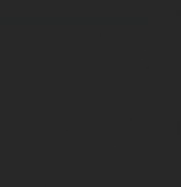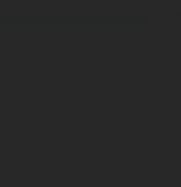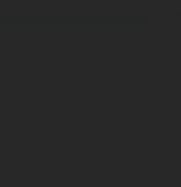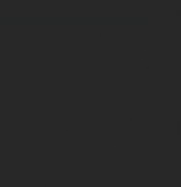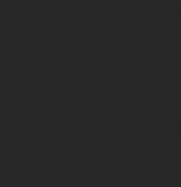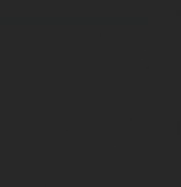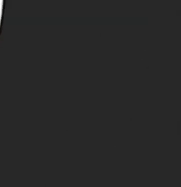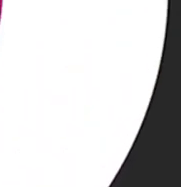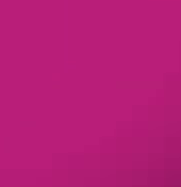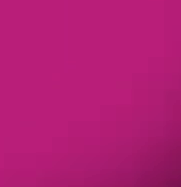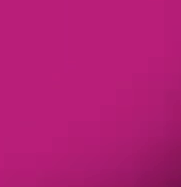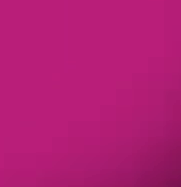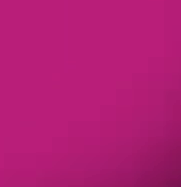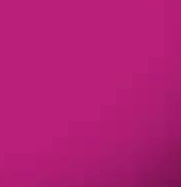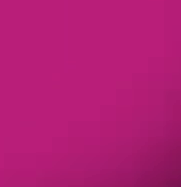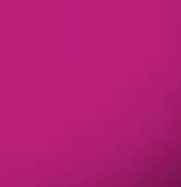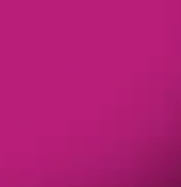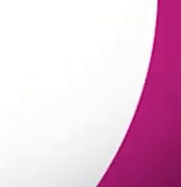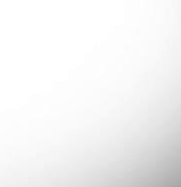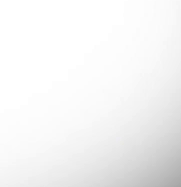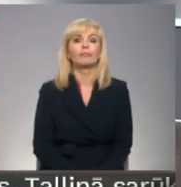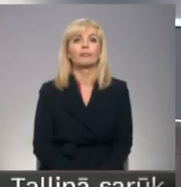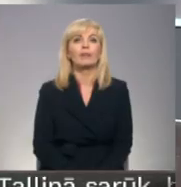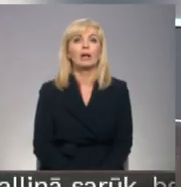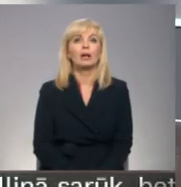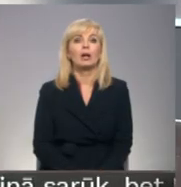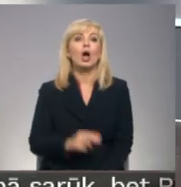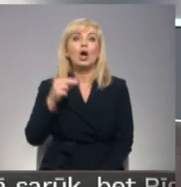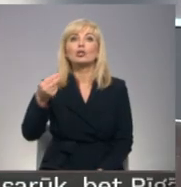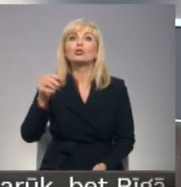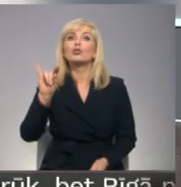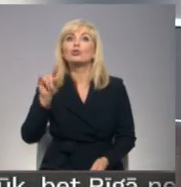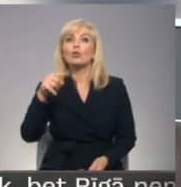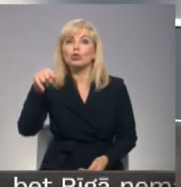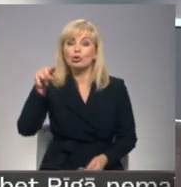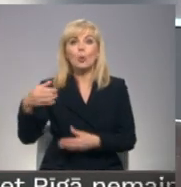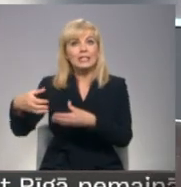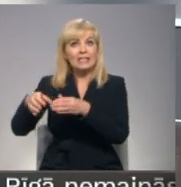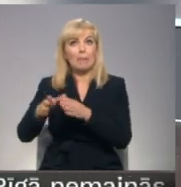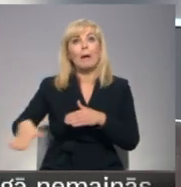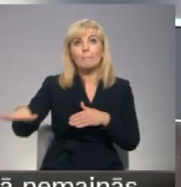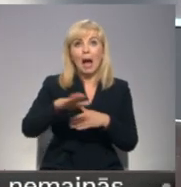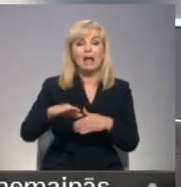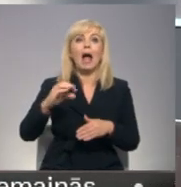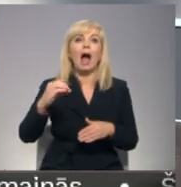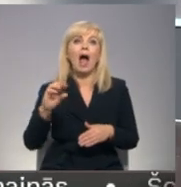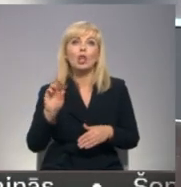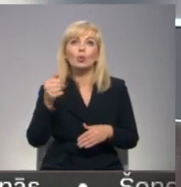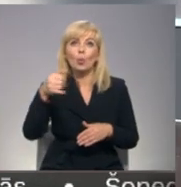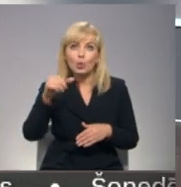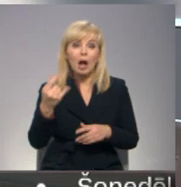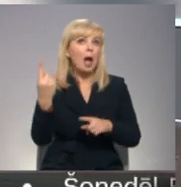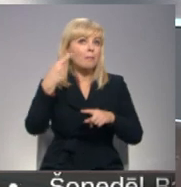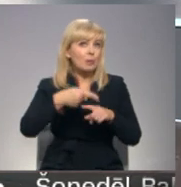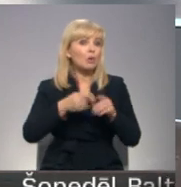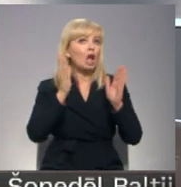Re, viss ēters ir te! Zušu ciema parkā Engurē šogad pirmo reizi top